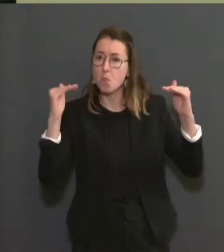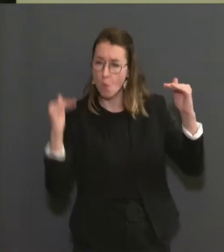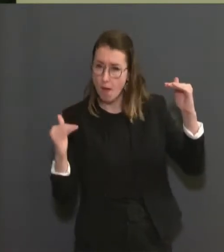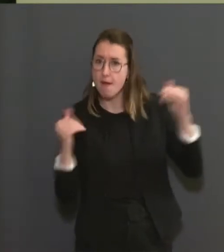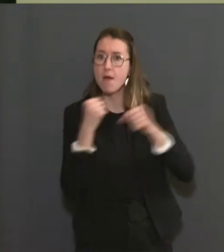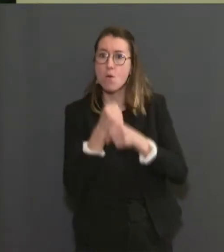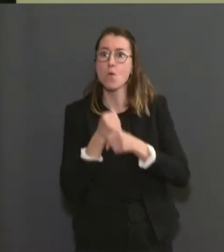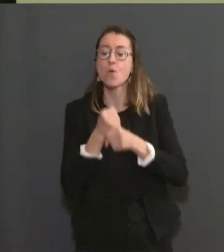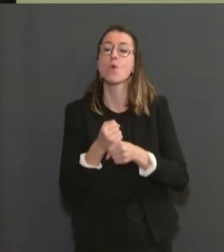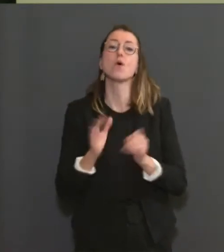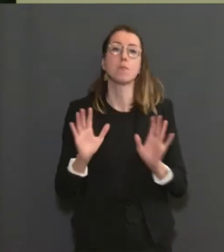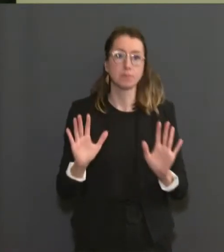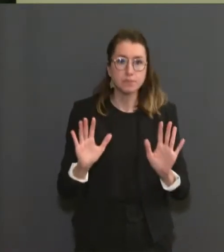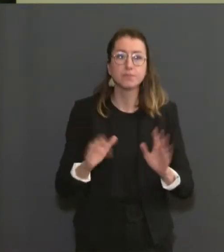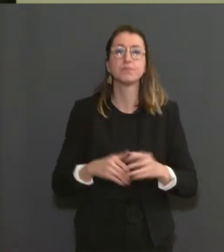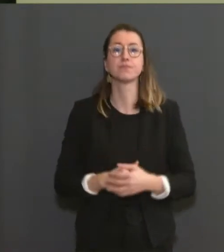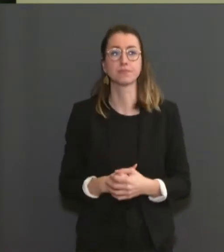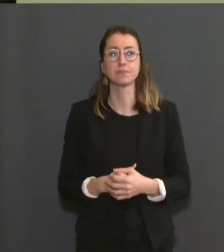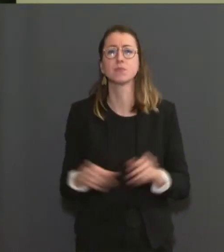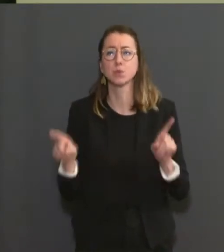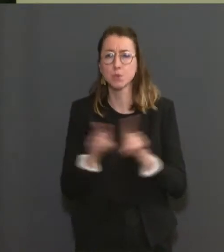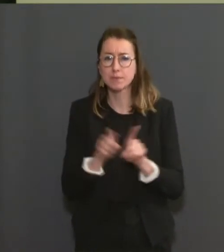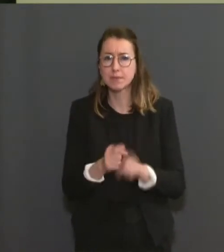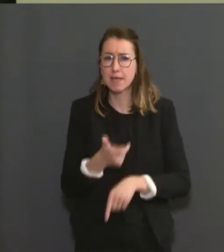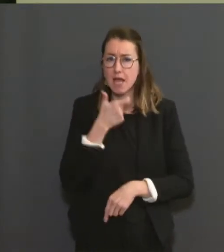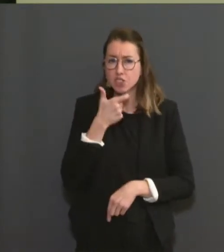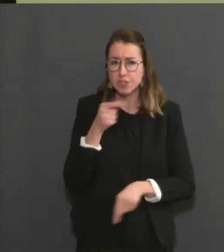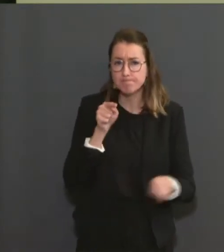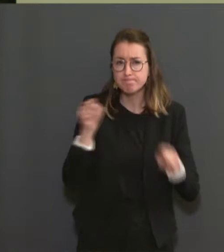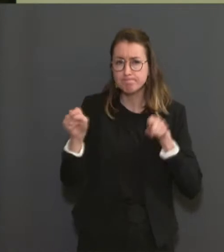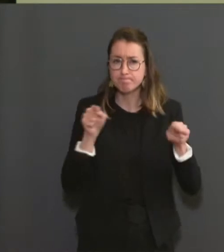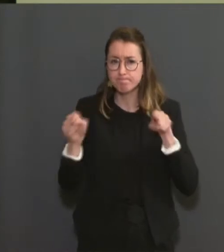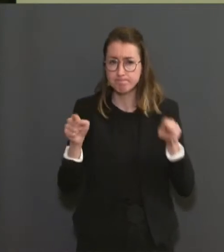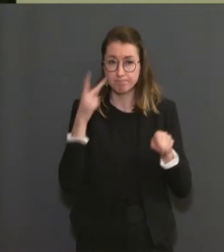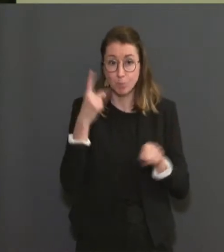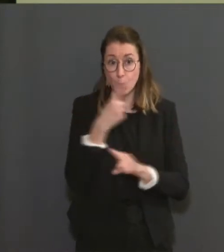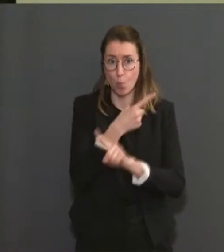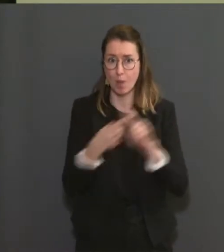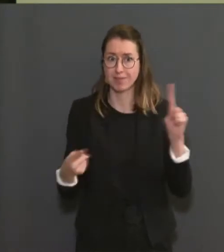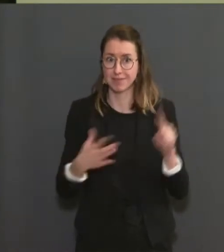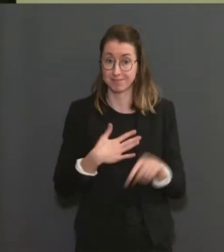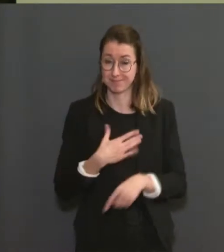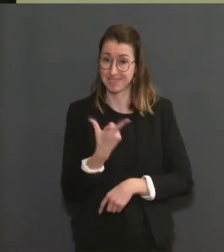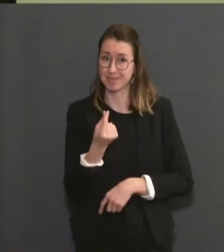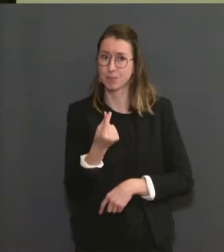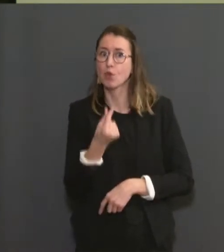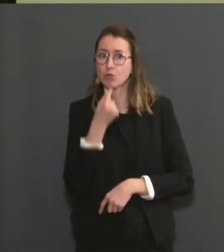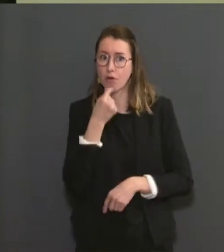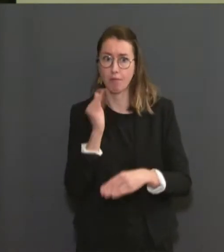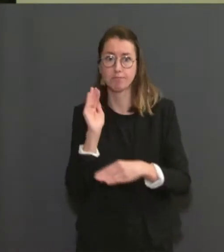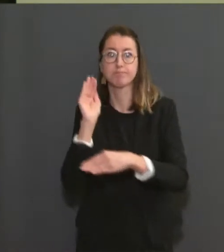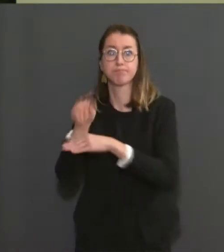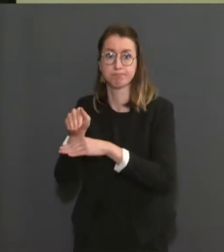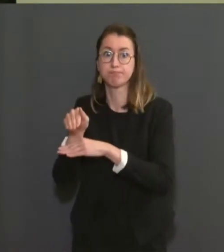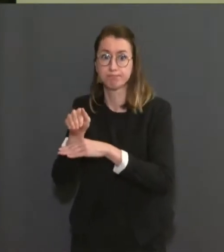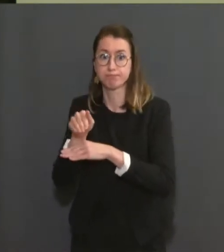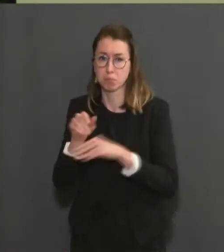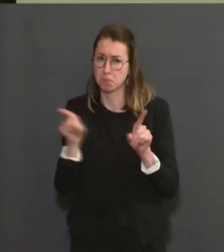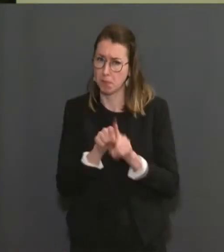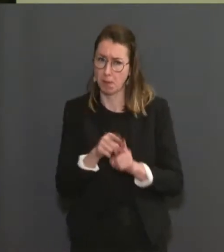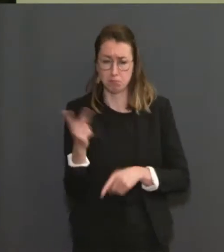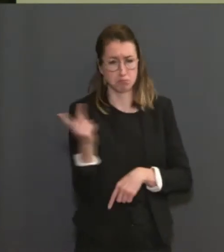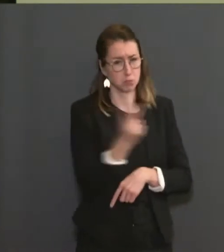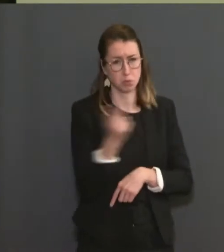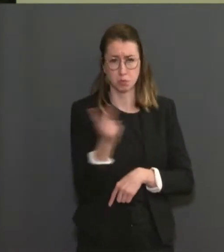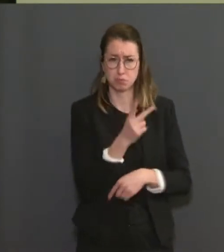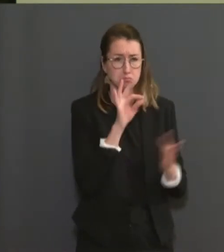que la moitié des patients sont âgés de plus de 70 ans et c'est une caractéristique qu'on avait déjà lors de la première vague. On peut aussi dire qu'il y